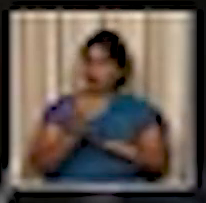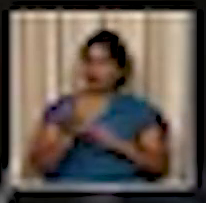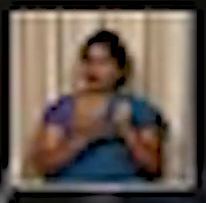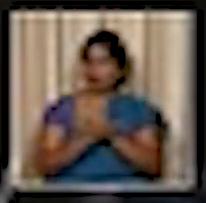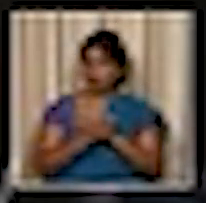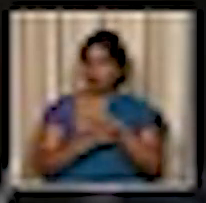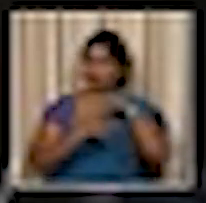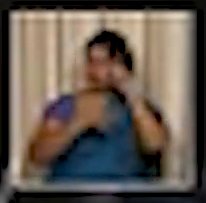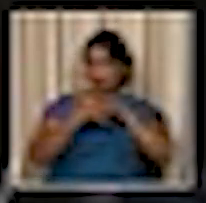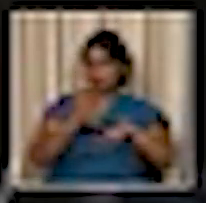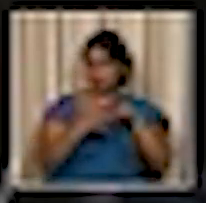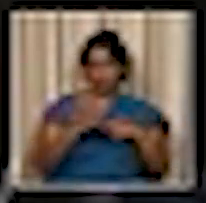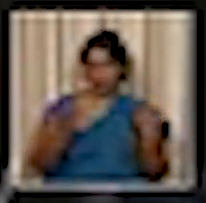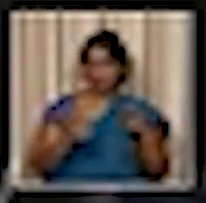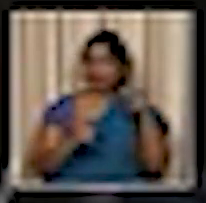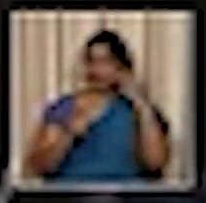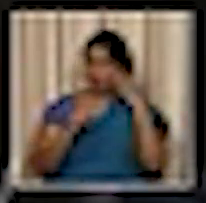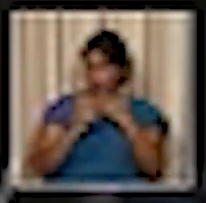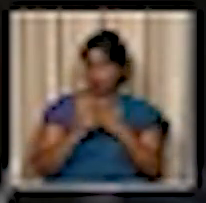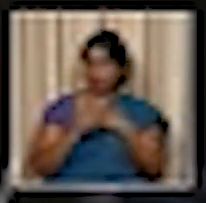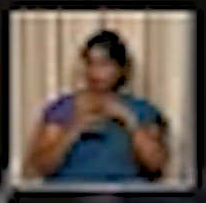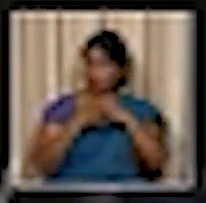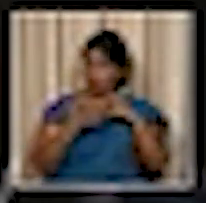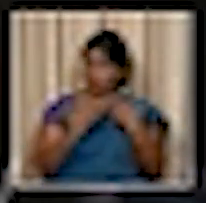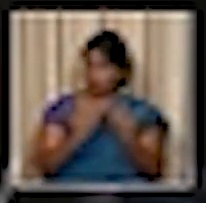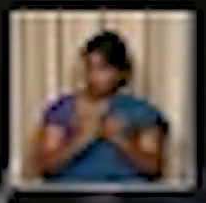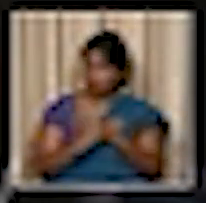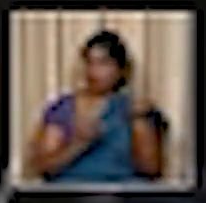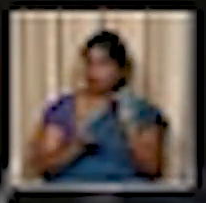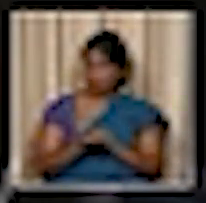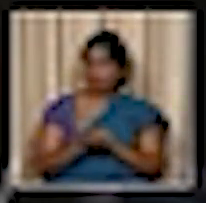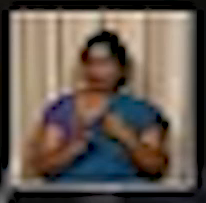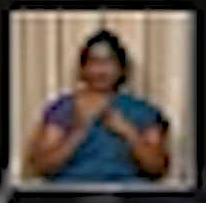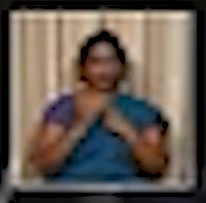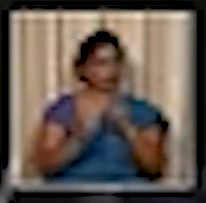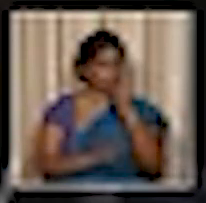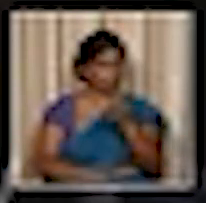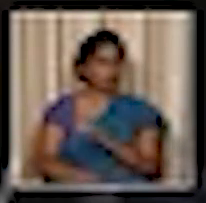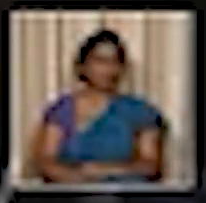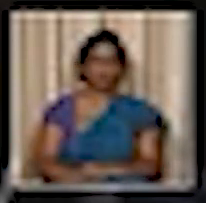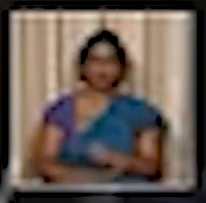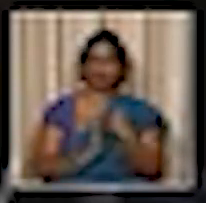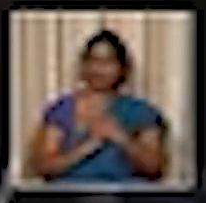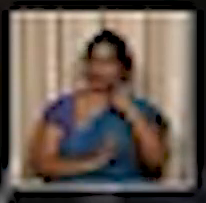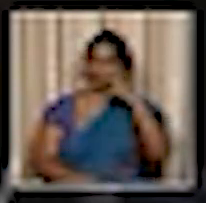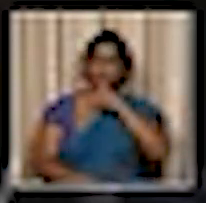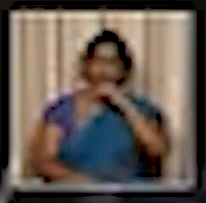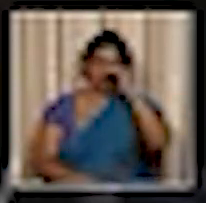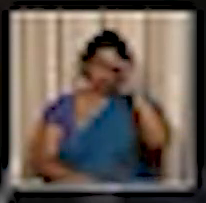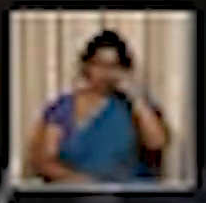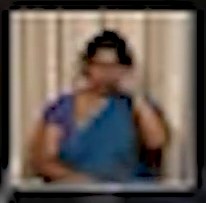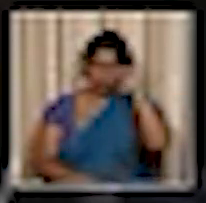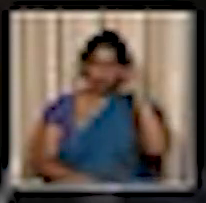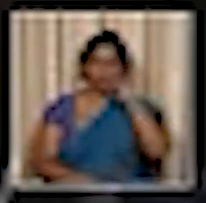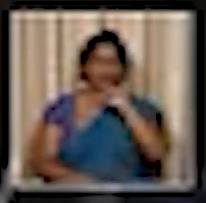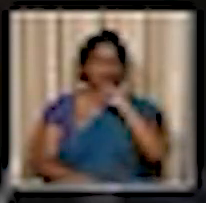සම්පූර්ණයෙන් අධ්‍යයනය කරේ නැහැ. ඒ පිළිබඳව මම අධ්‍යයනය කරලා අවශ්‍ය වුණොත් වැඩිදුරටත් පිළිතුරු දෙනවා. ගරු නියෝජ්‍ය කථානායකතුමනි,